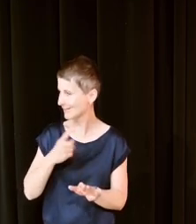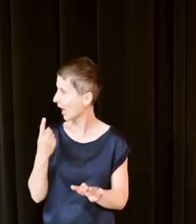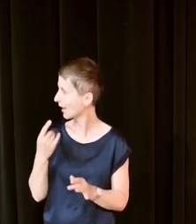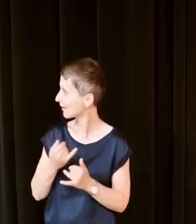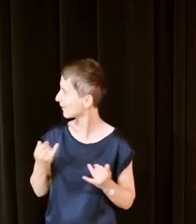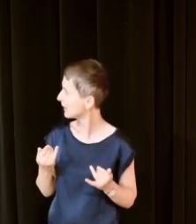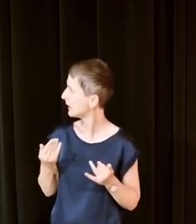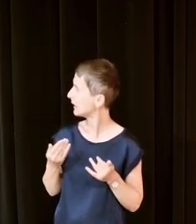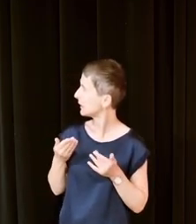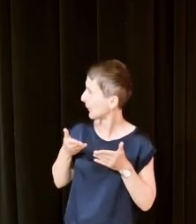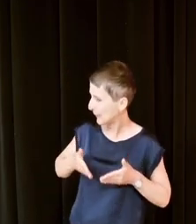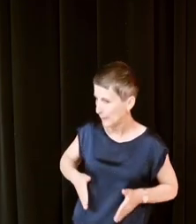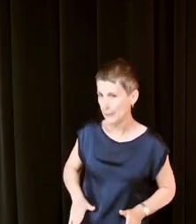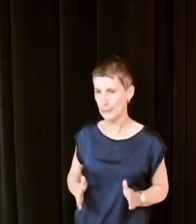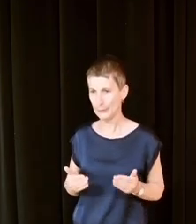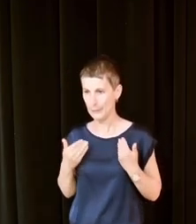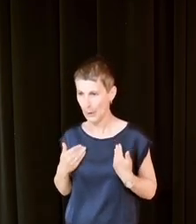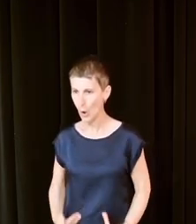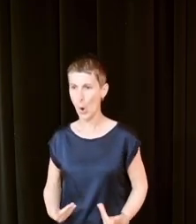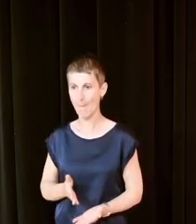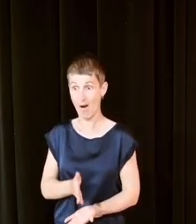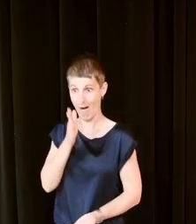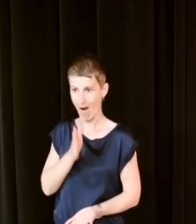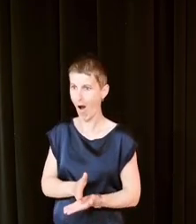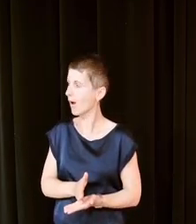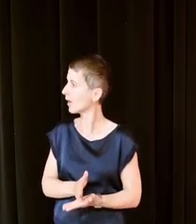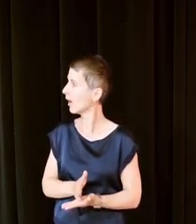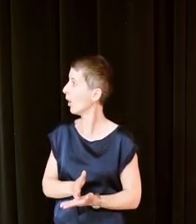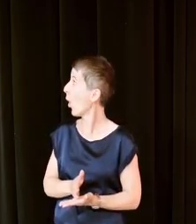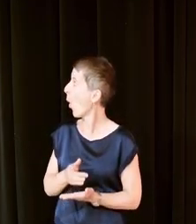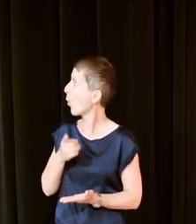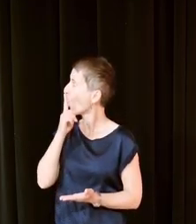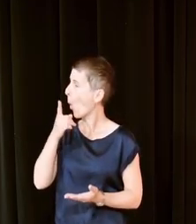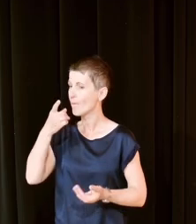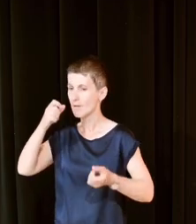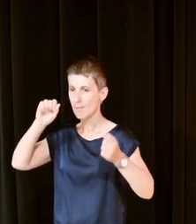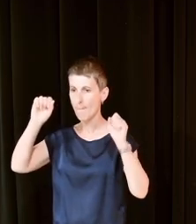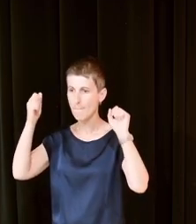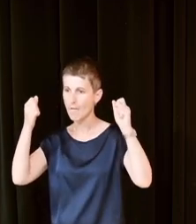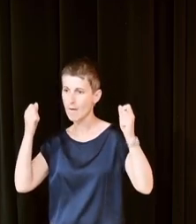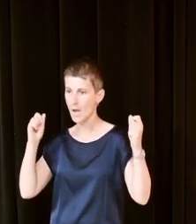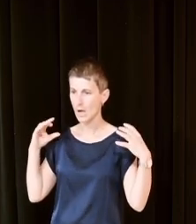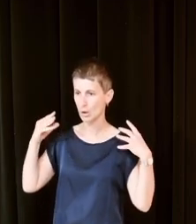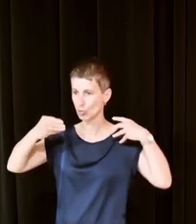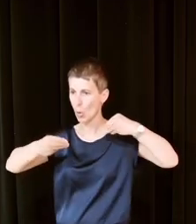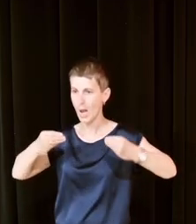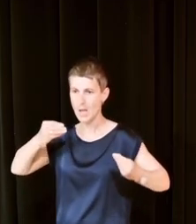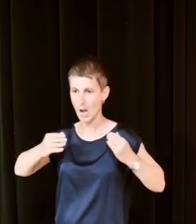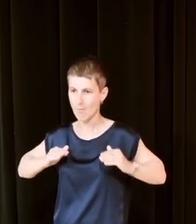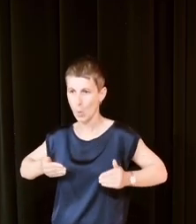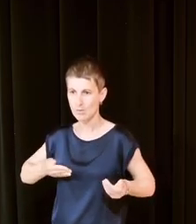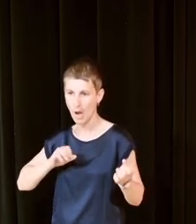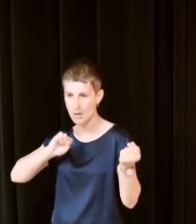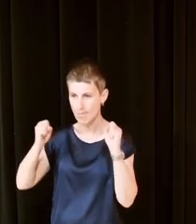merken, also im Körper selbst, es ist ja ganz gerade und oben ist es sehr beweglich über die Schultern, auch im Brustbereich. Es ist